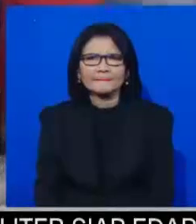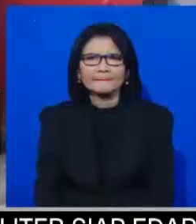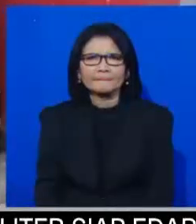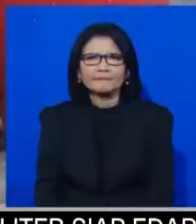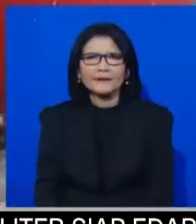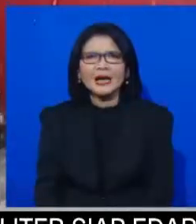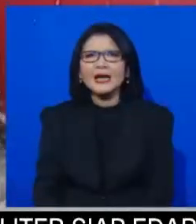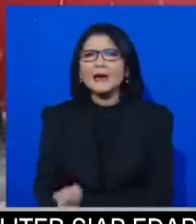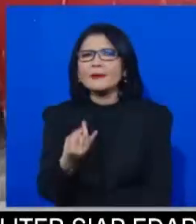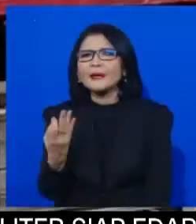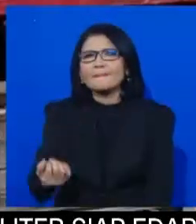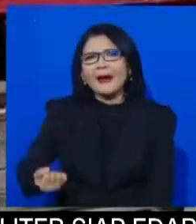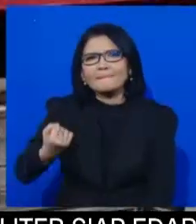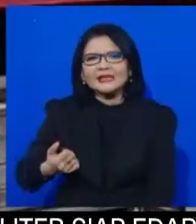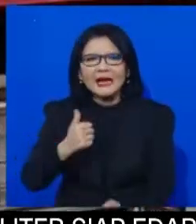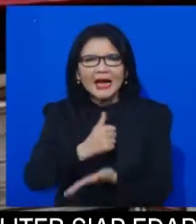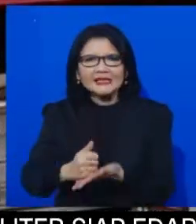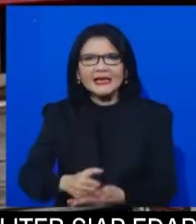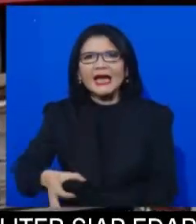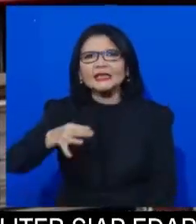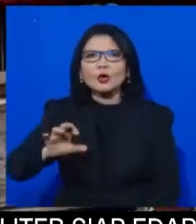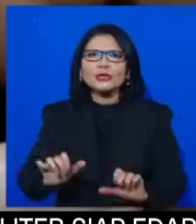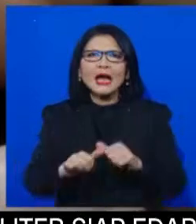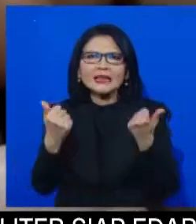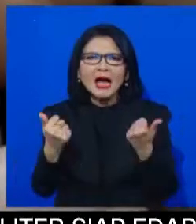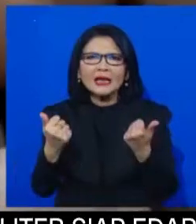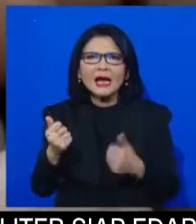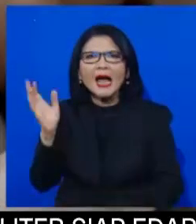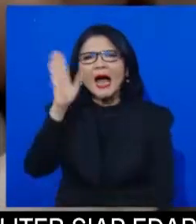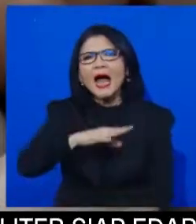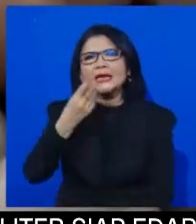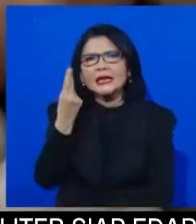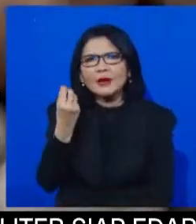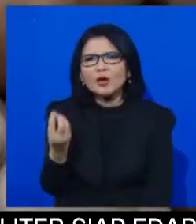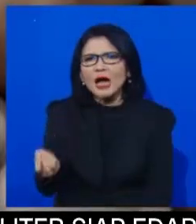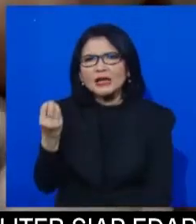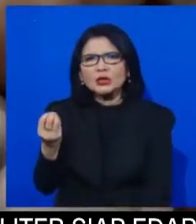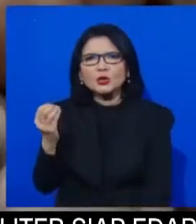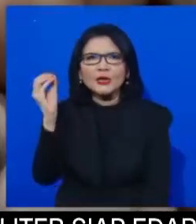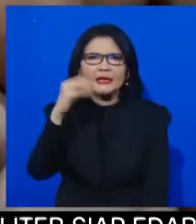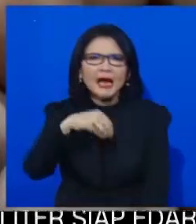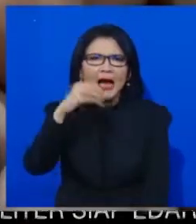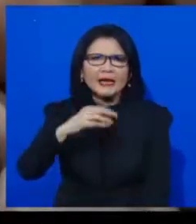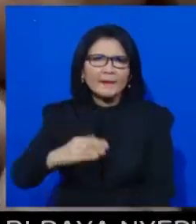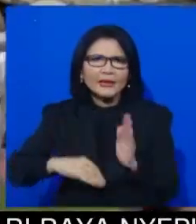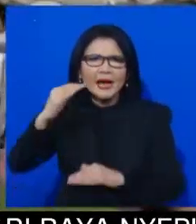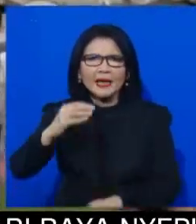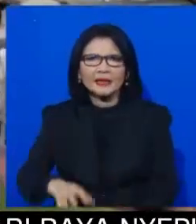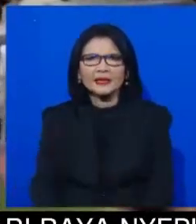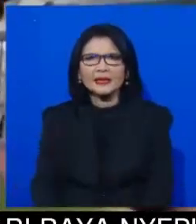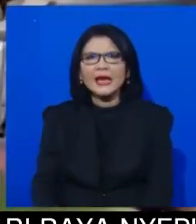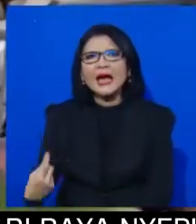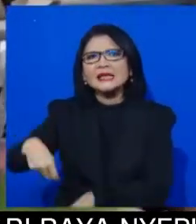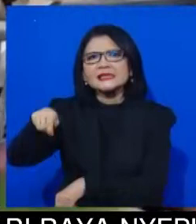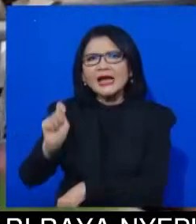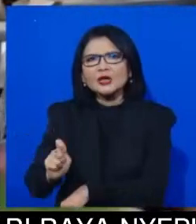Sementara di sejumlah pasar tradisional di Kota Tangerang pada Rabu, selain harga telur dan daging ayam yang naik, komoditas sayur-mayur